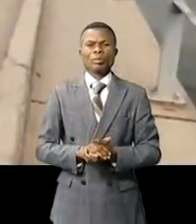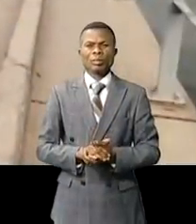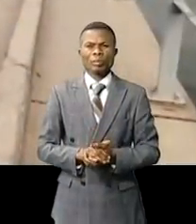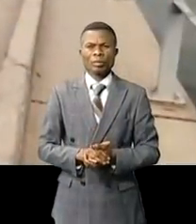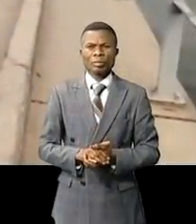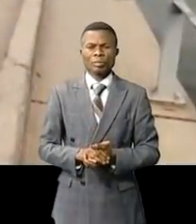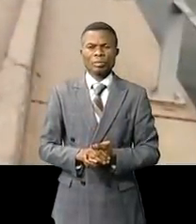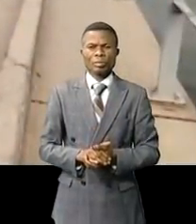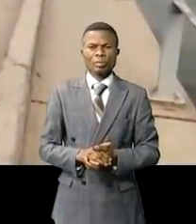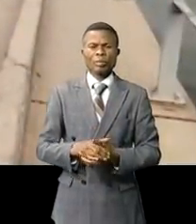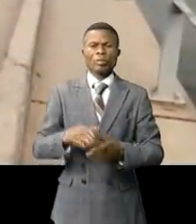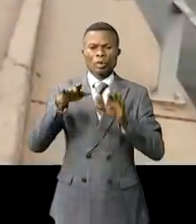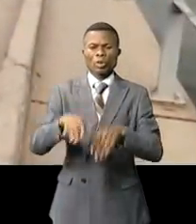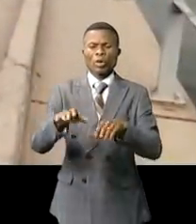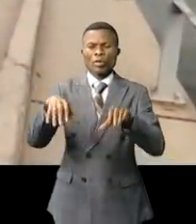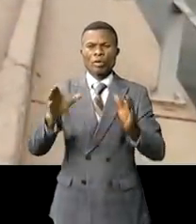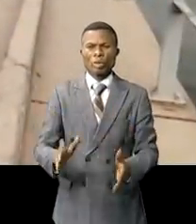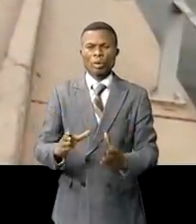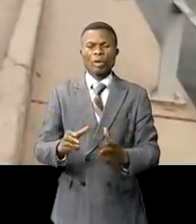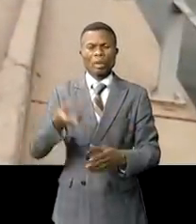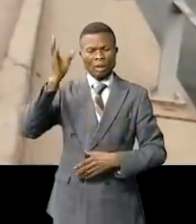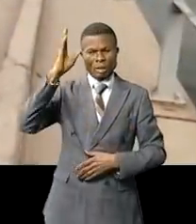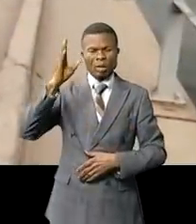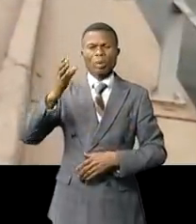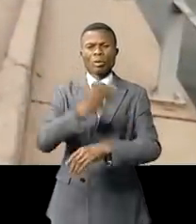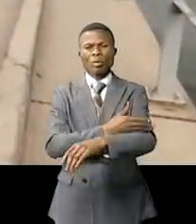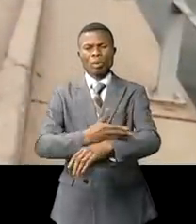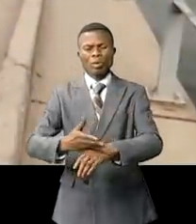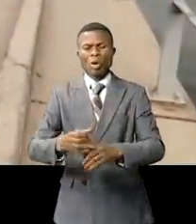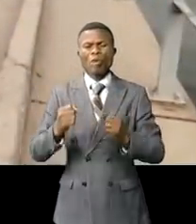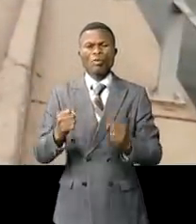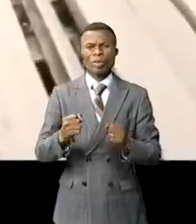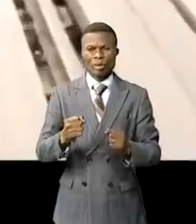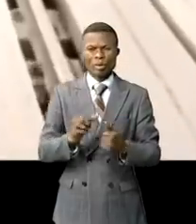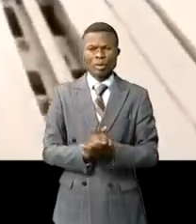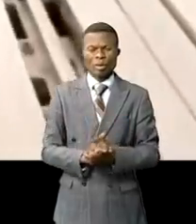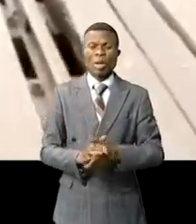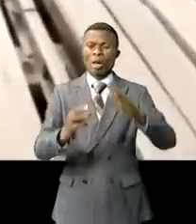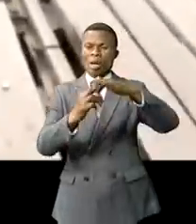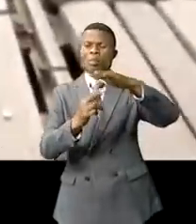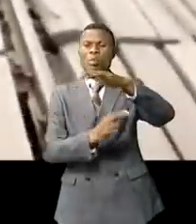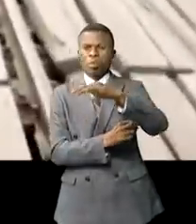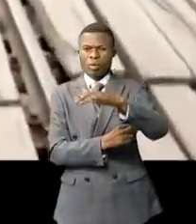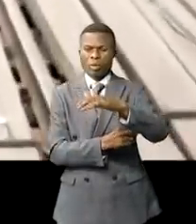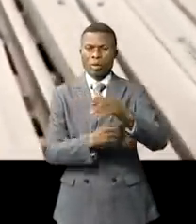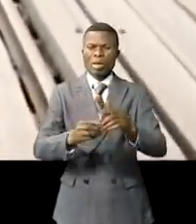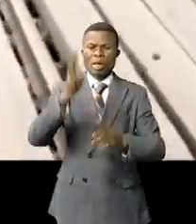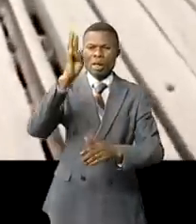route rail jeté sur le fleuve Congo avait connu une dégradation avancée. Cet ouvrage, long de